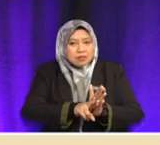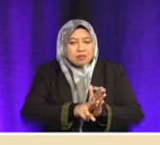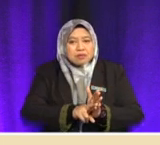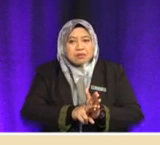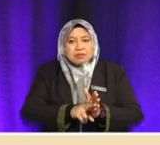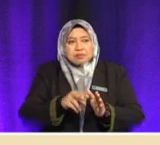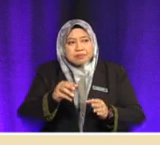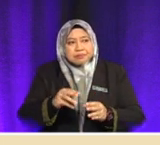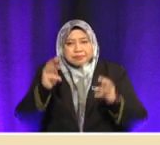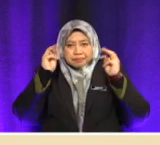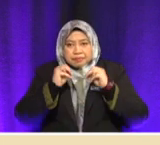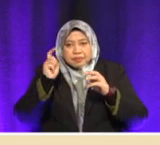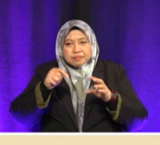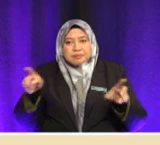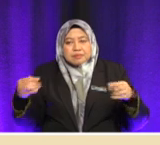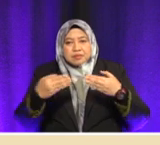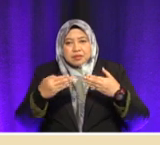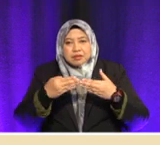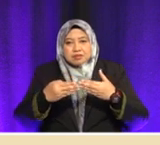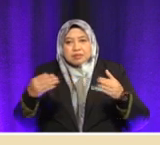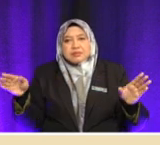Miracle disambung sampai ke atas